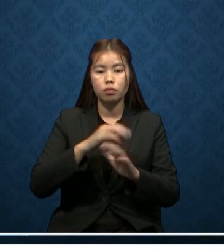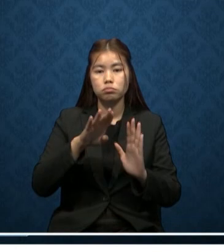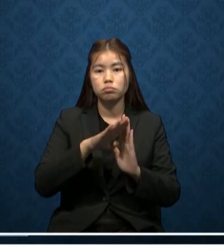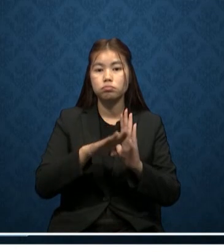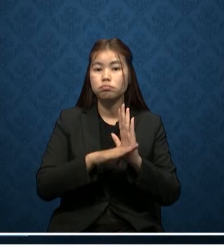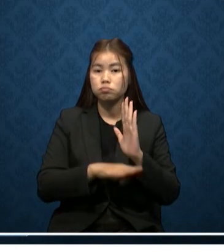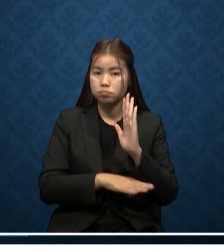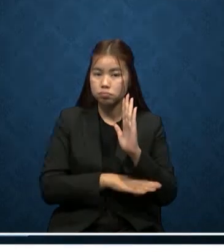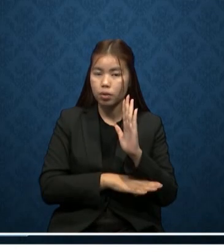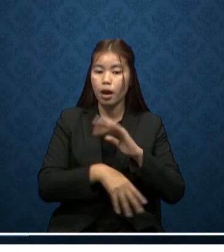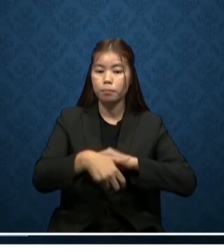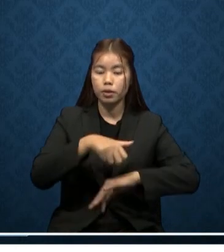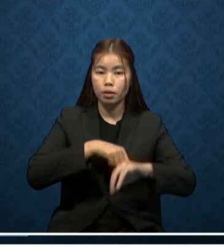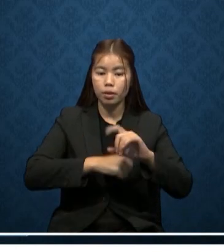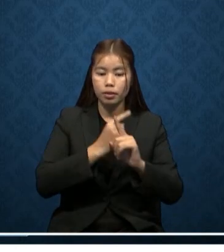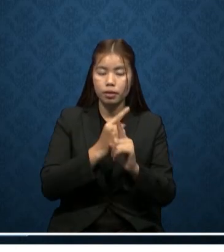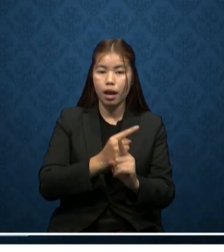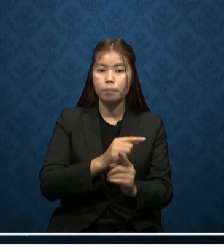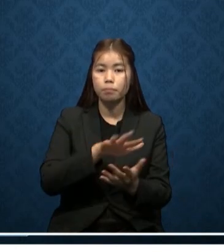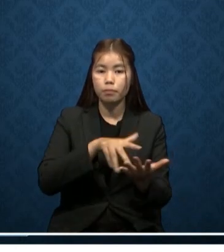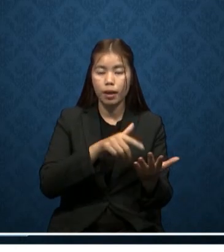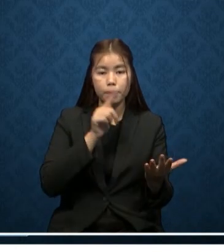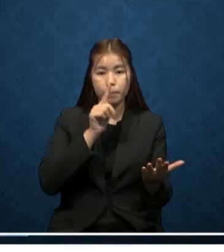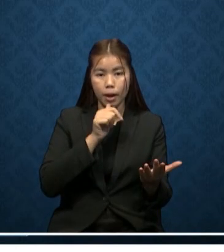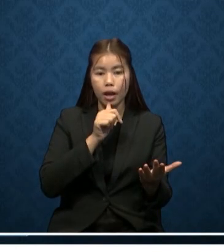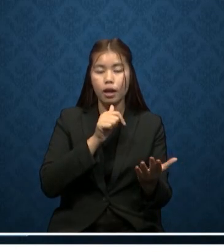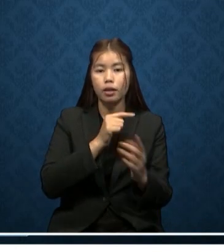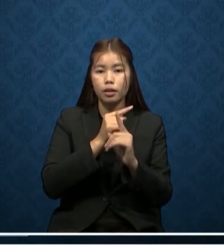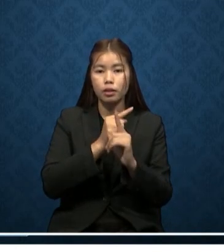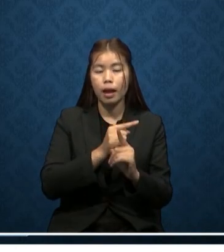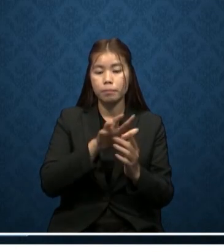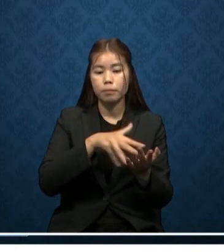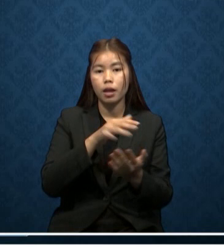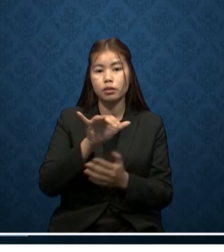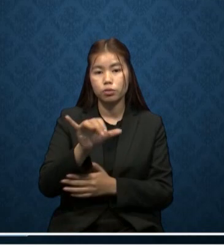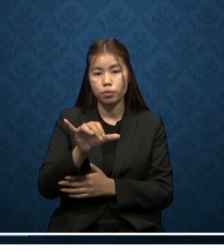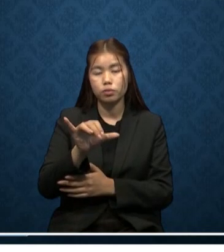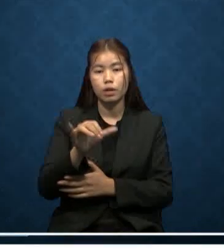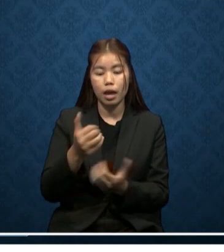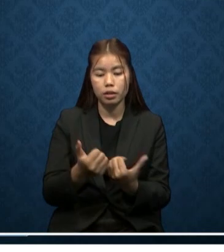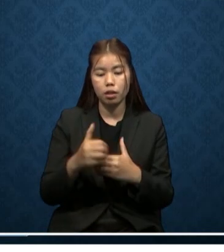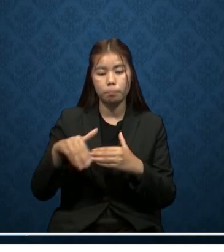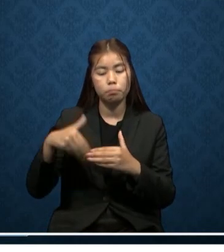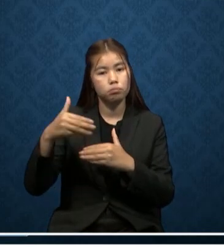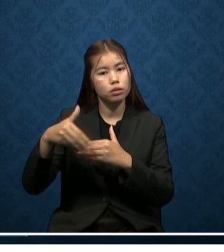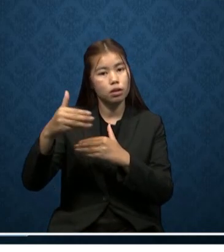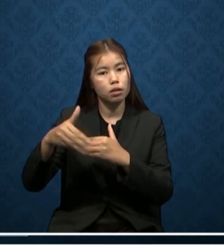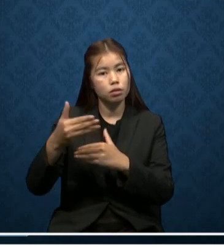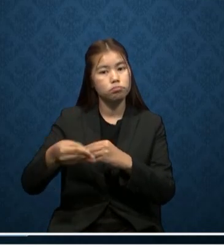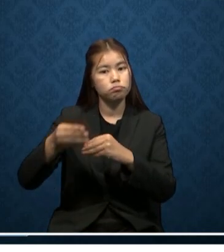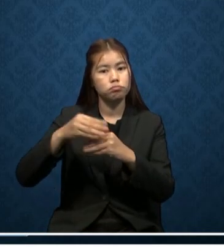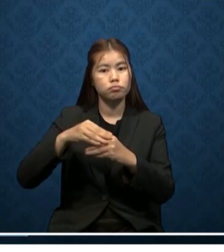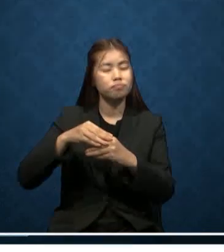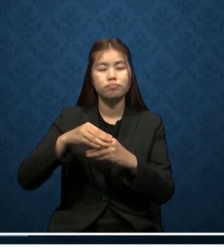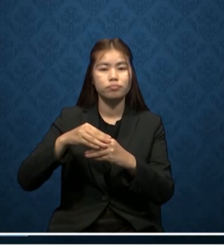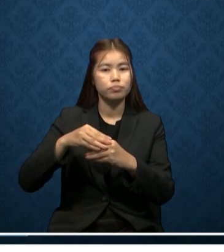ในการปฏิบัติไอตามแผนแม่บดภายใต้ยุธศาสตร์ชาตินั้นมันไม่ได้มีความก้ามหน้าที่เพิ่มมากขึ้นนะ